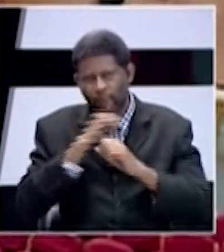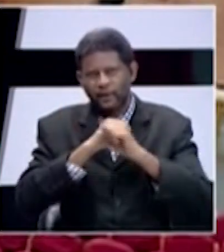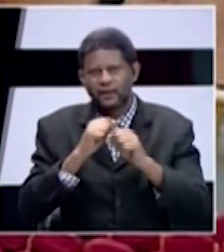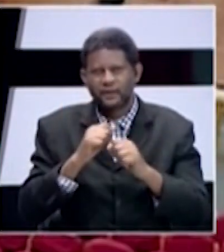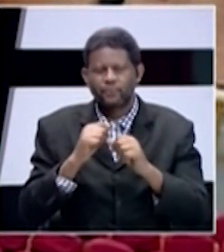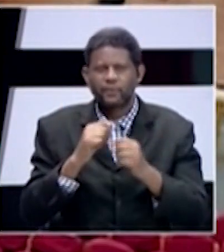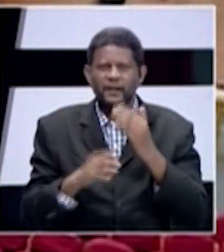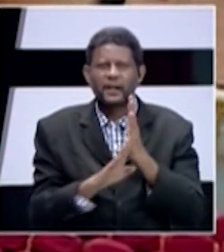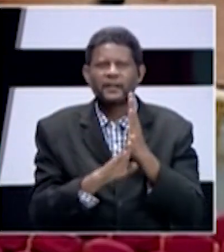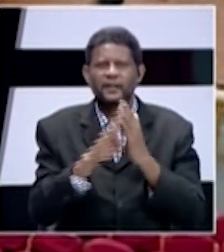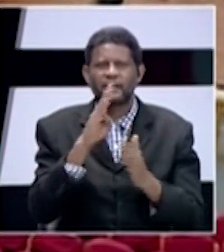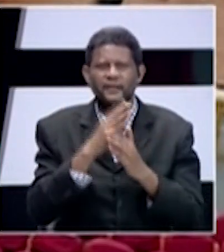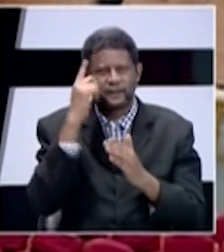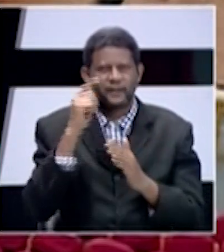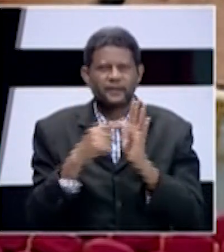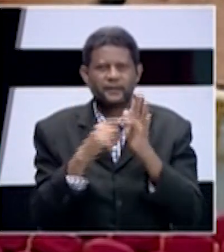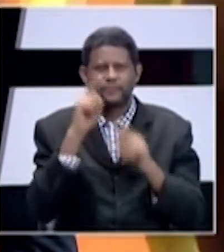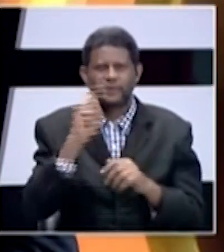كمزغبا حبيروم